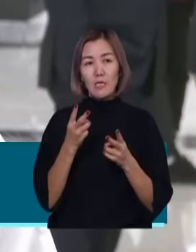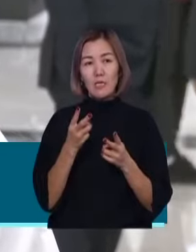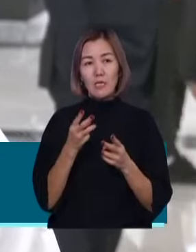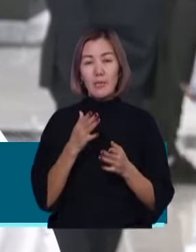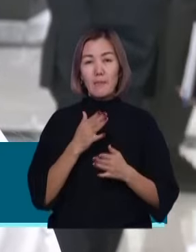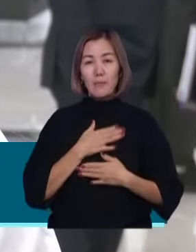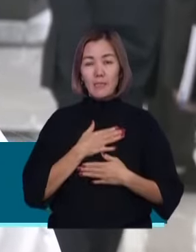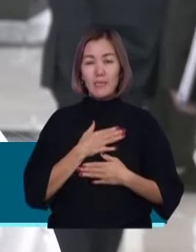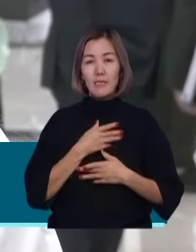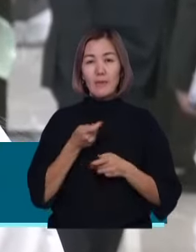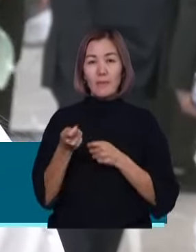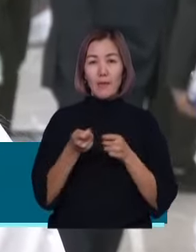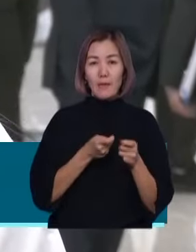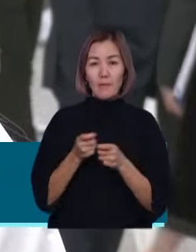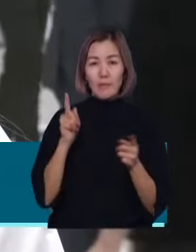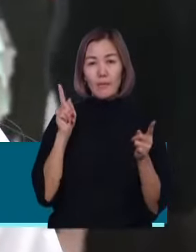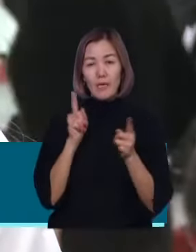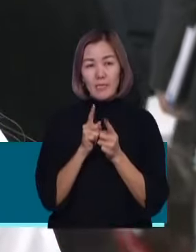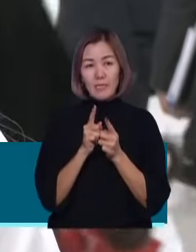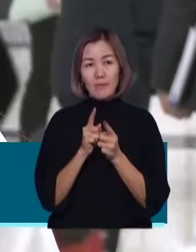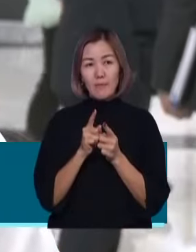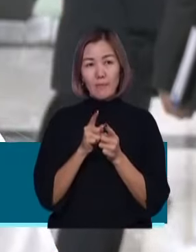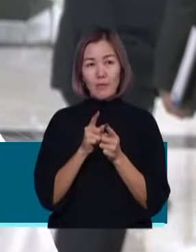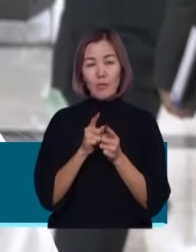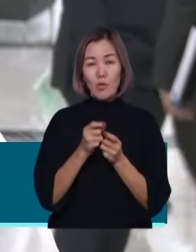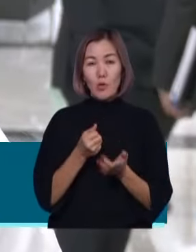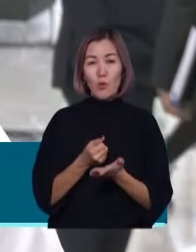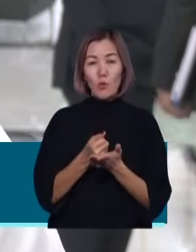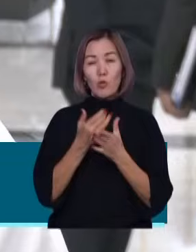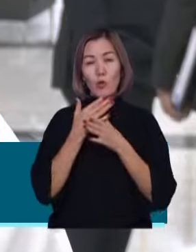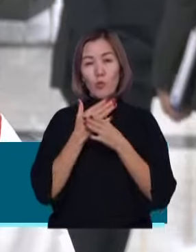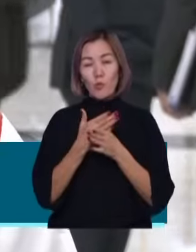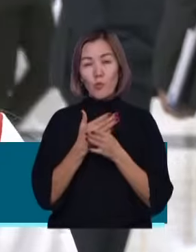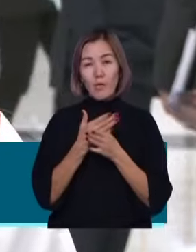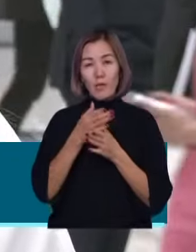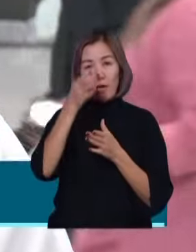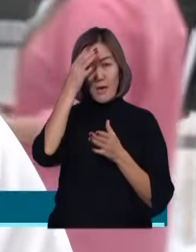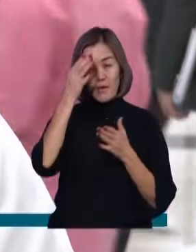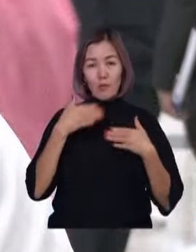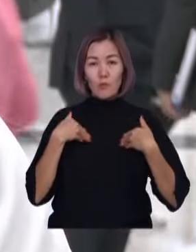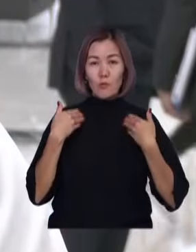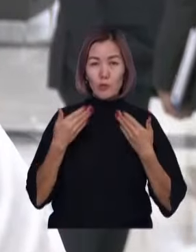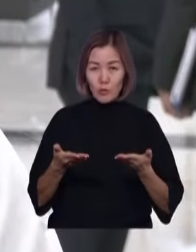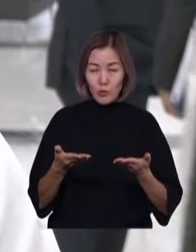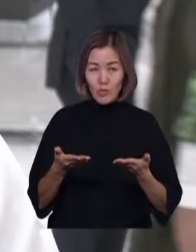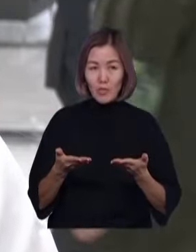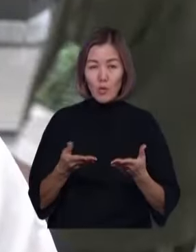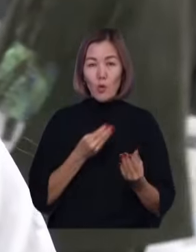шақырып, ағалық ақылын айтты, қолдауларын білдірді. Ойыннан кейін де қаншама